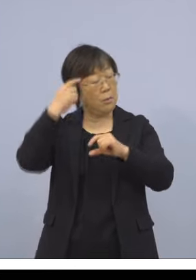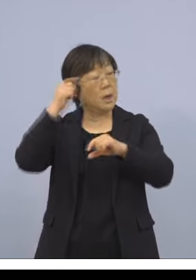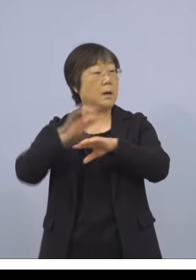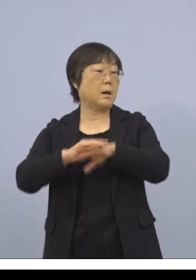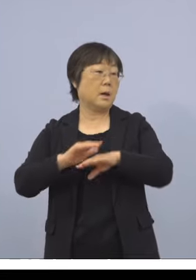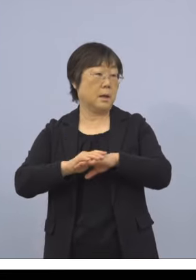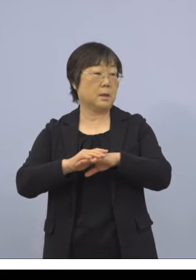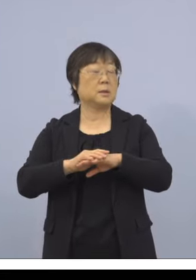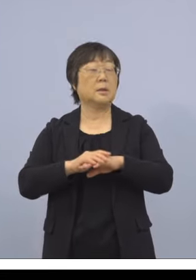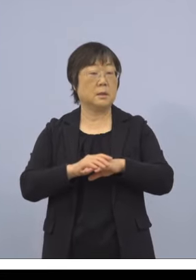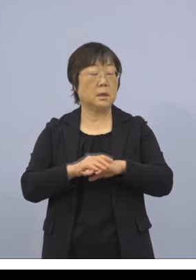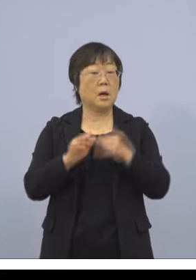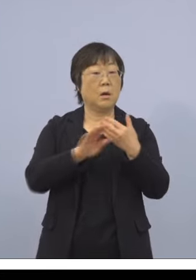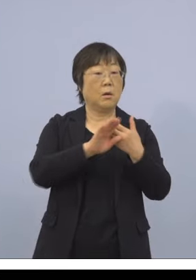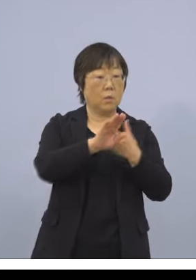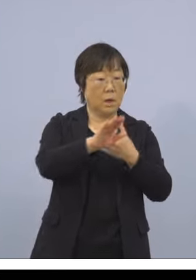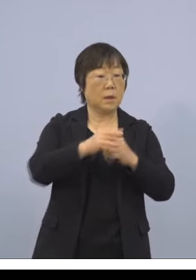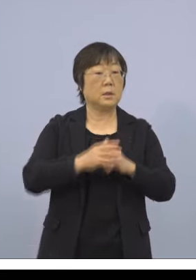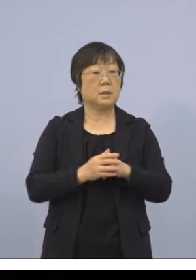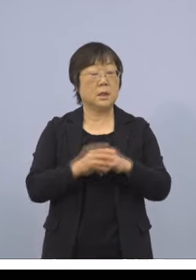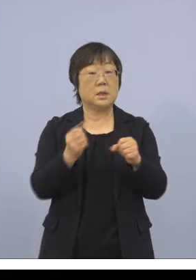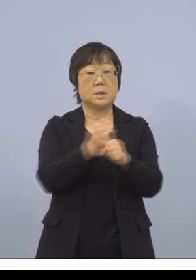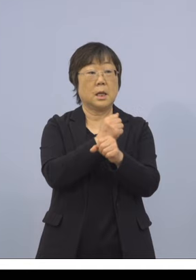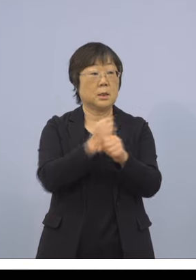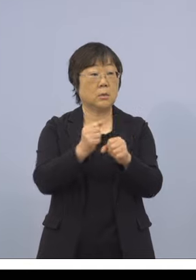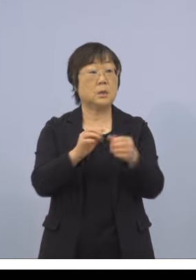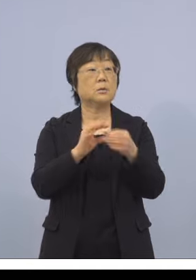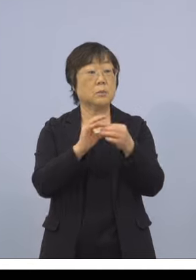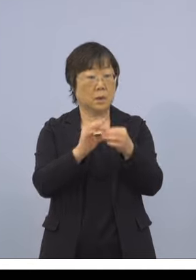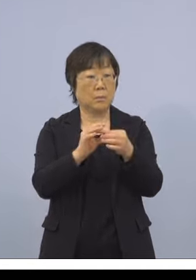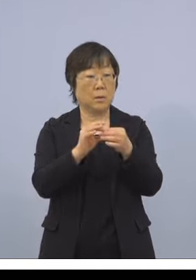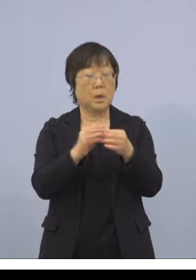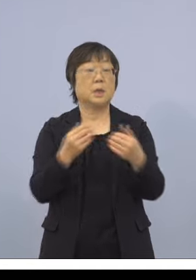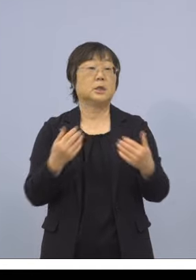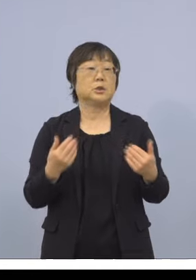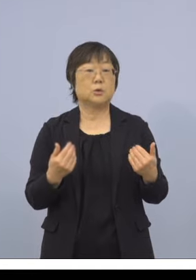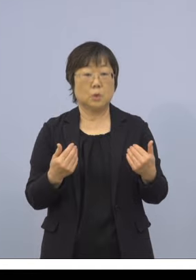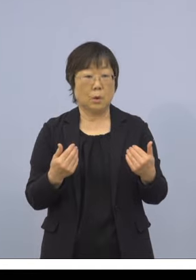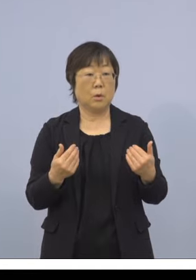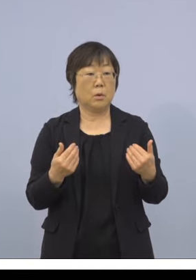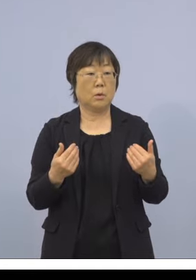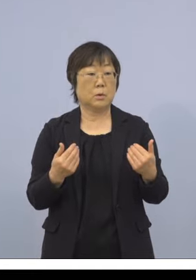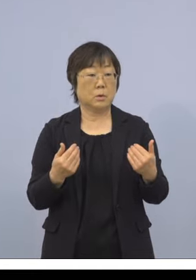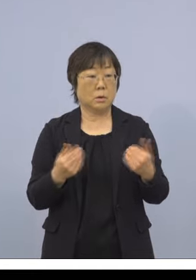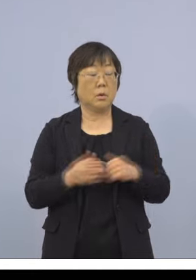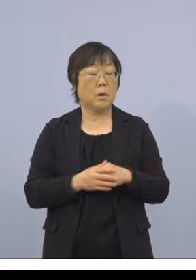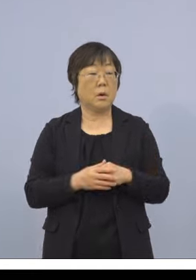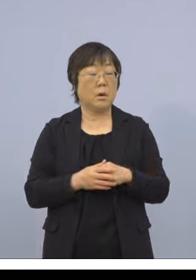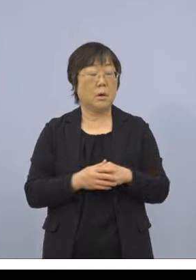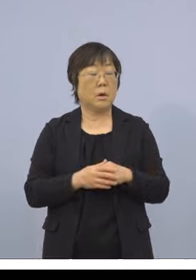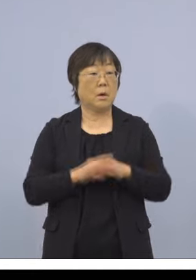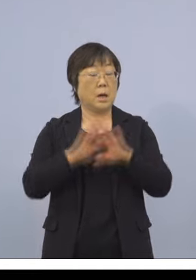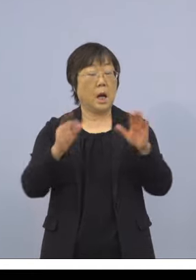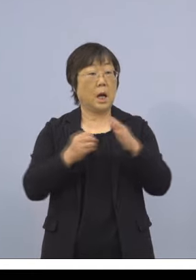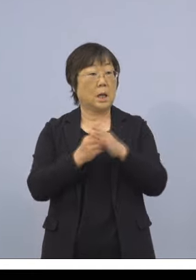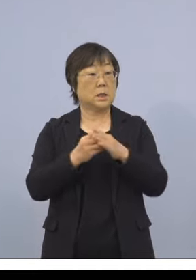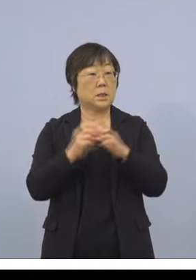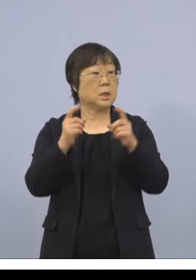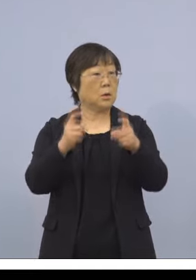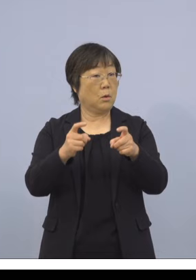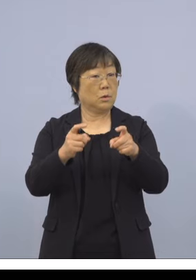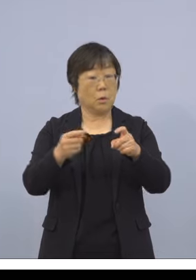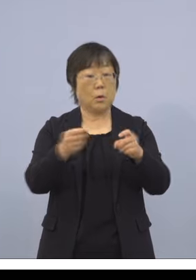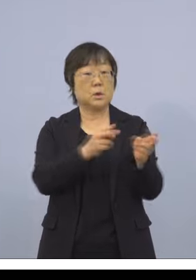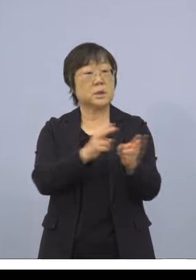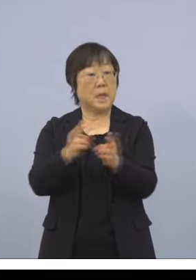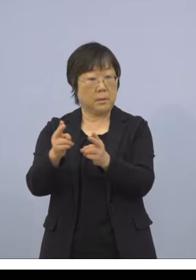め、またその他のですね、産業にとっても欠かせない赤い執行の護岸整